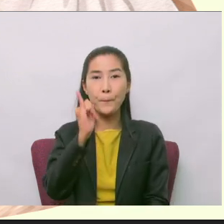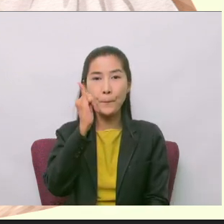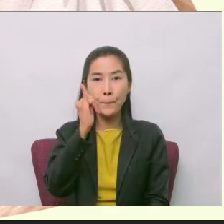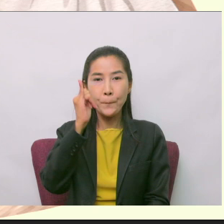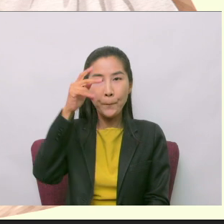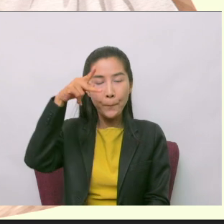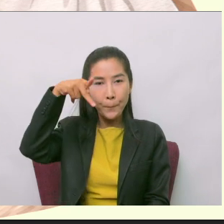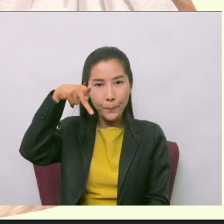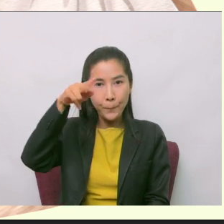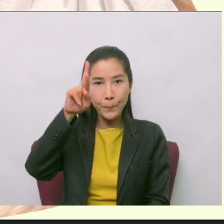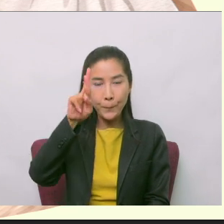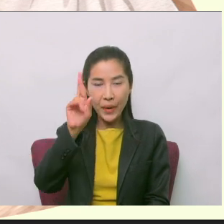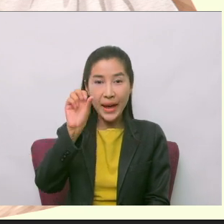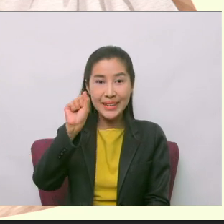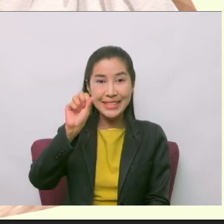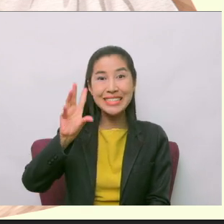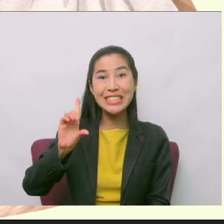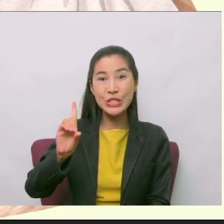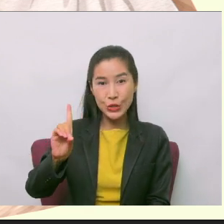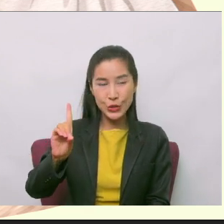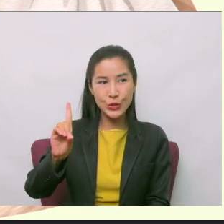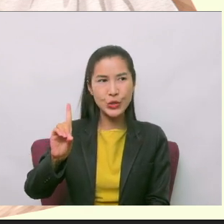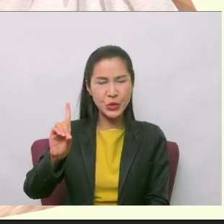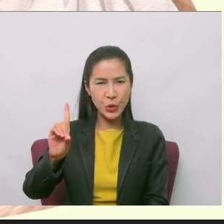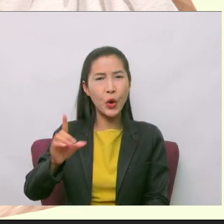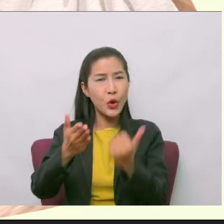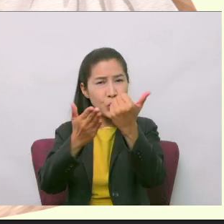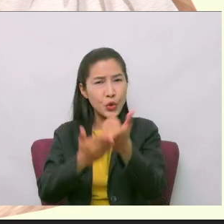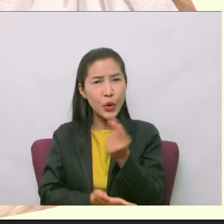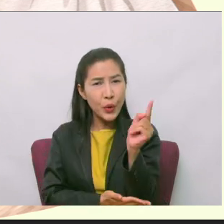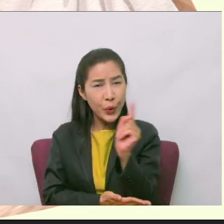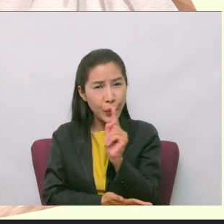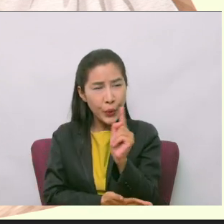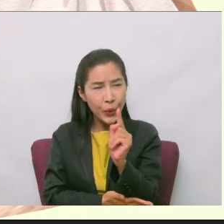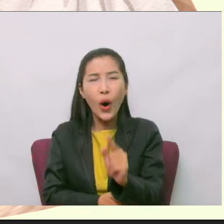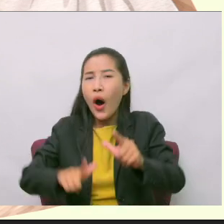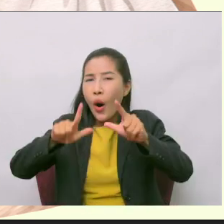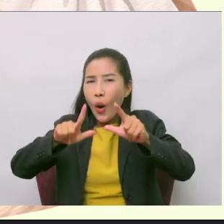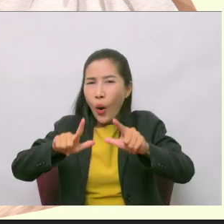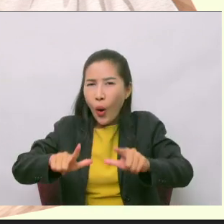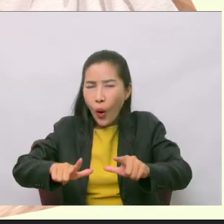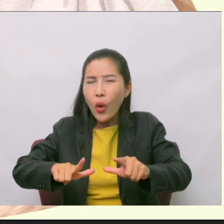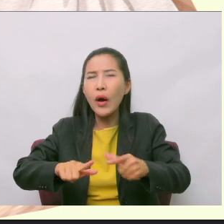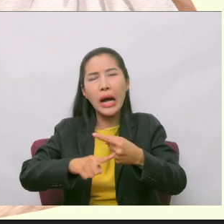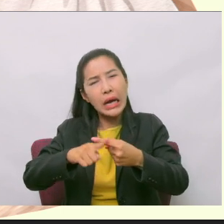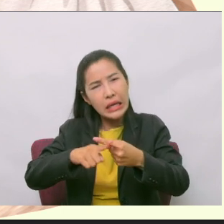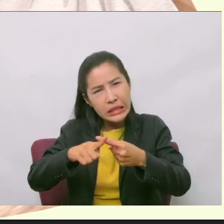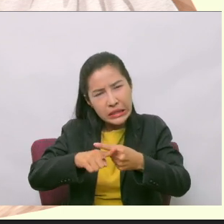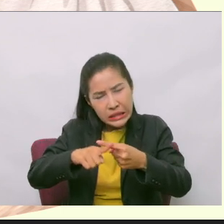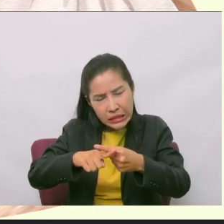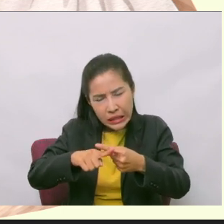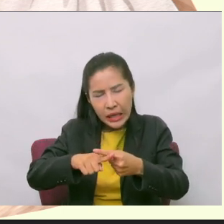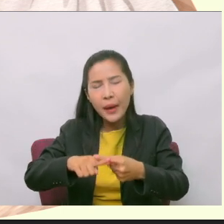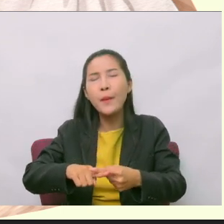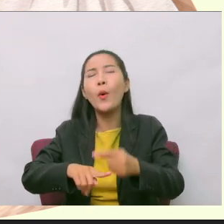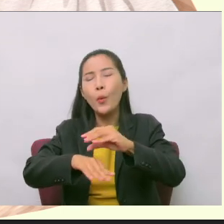พรนั่นเองนะคะตัวนี้สรรพคุณเขาจะนำมาเลยนะคะนั่นก็คือลดการ ปวดลดการบวมลดการเมื่อย